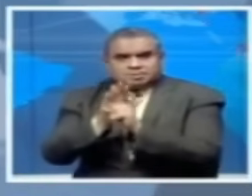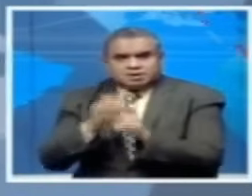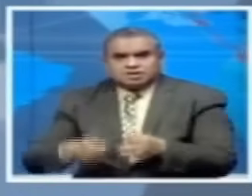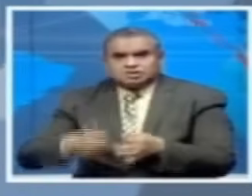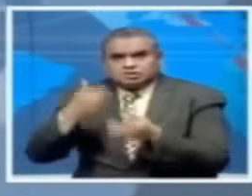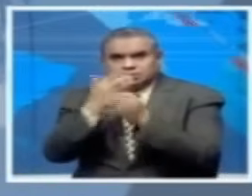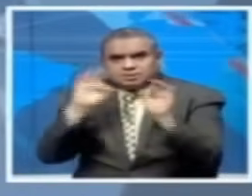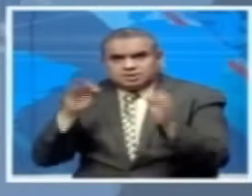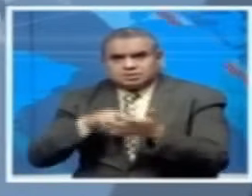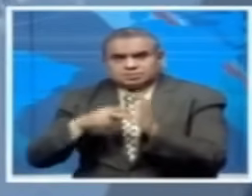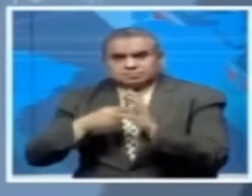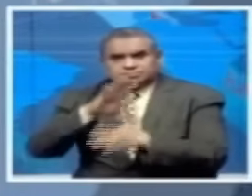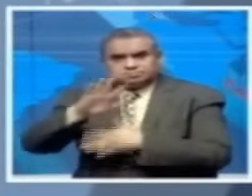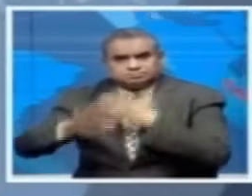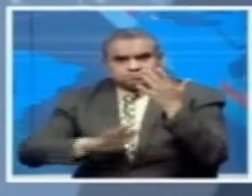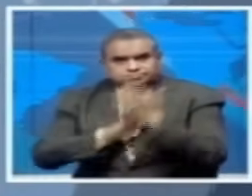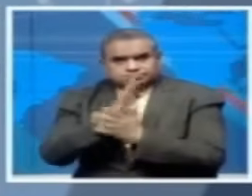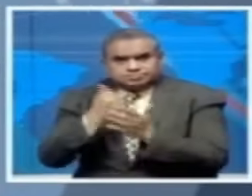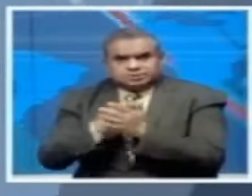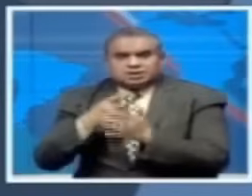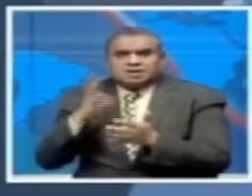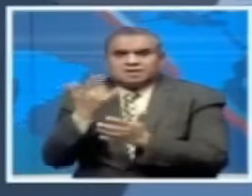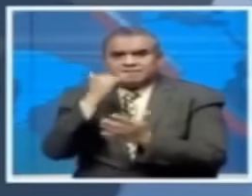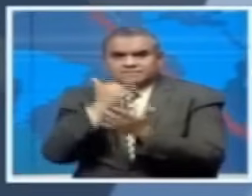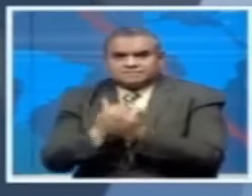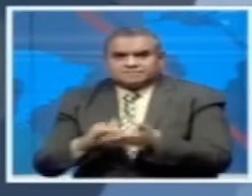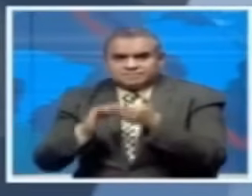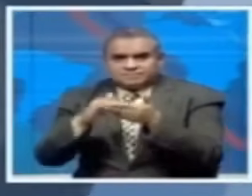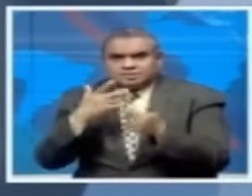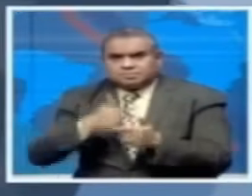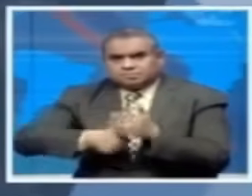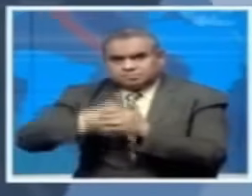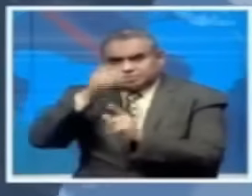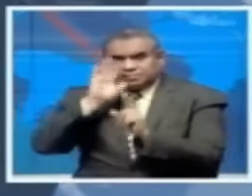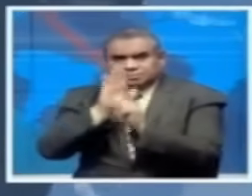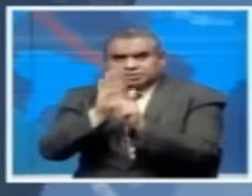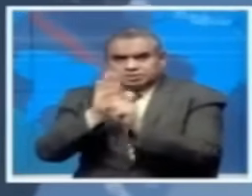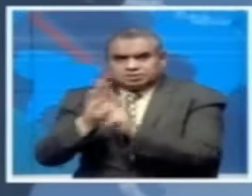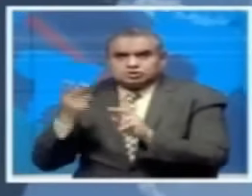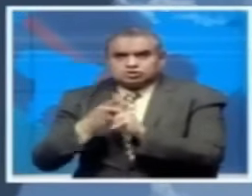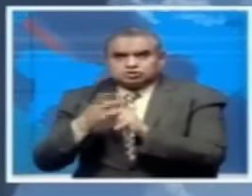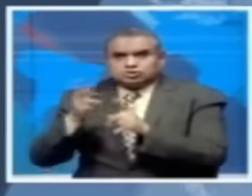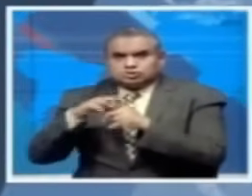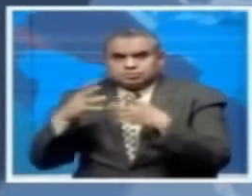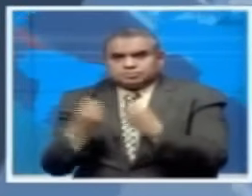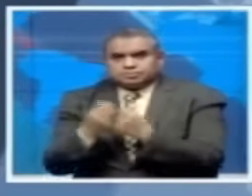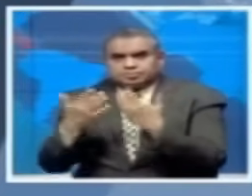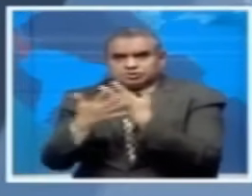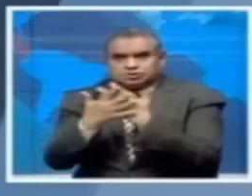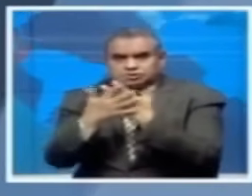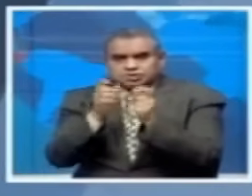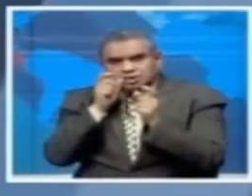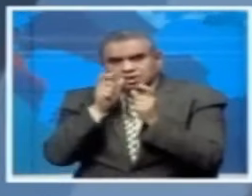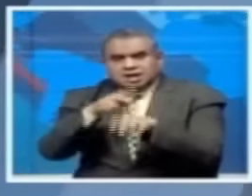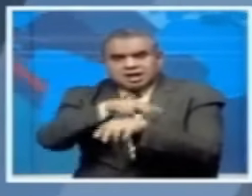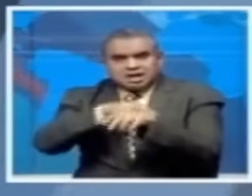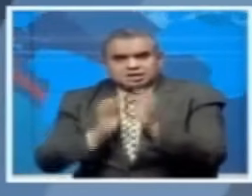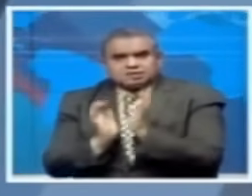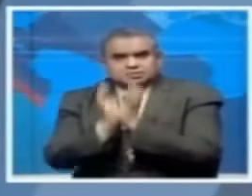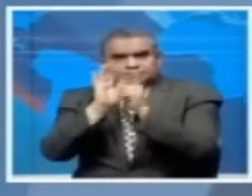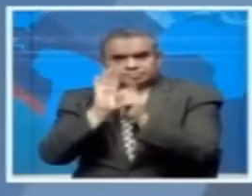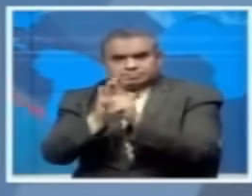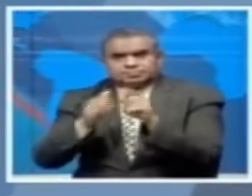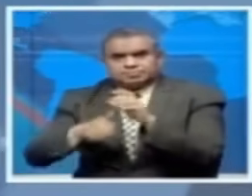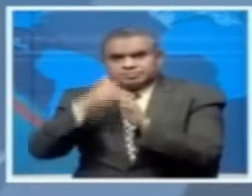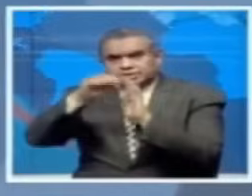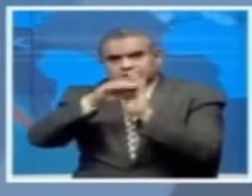حماية شاملة ضد التأثيرات السلبية للفئات الأولى بالرعاية، بالإضافة إلى دعم شبكات حماية اجتماعية